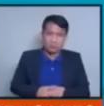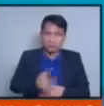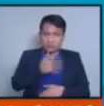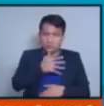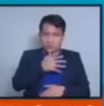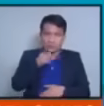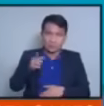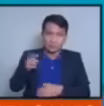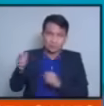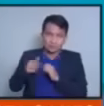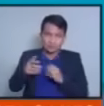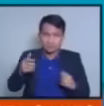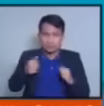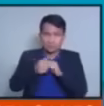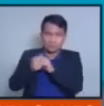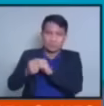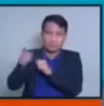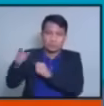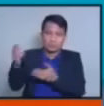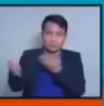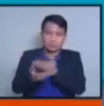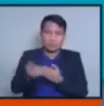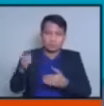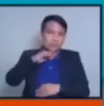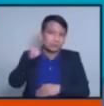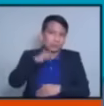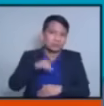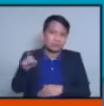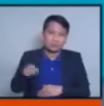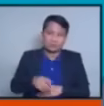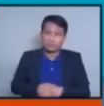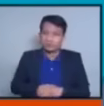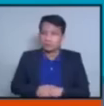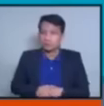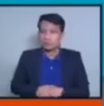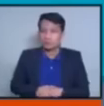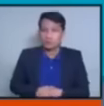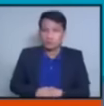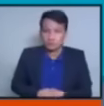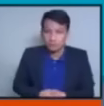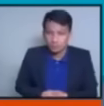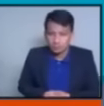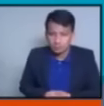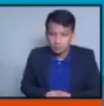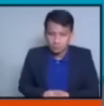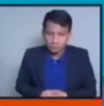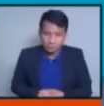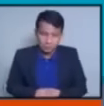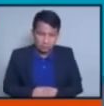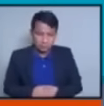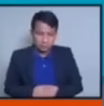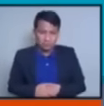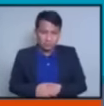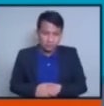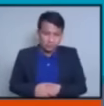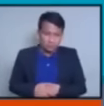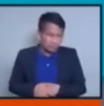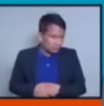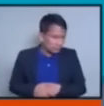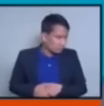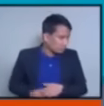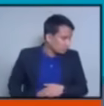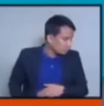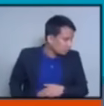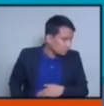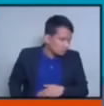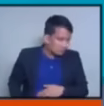nanay isama ka sa kaso kasi pinatakas mo raw yung suspect. Kami nung pinatakas so yan, sir. Pinalo po ang